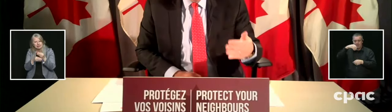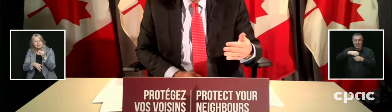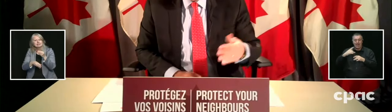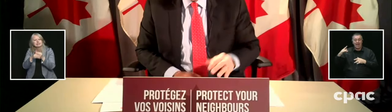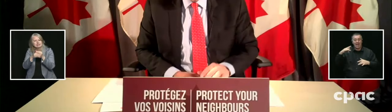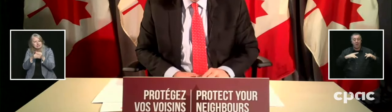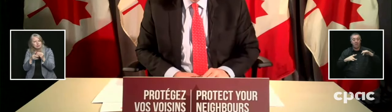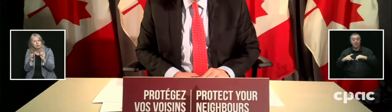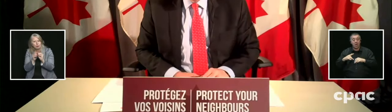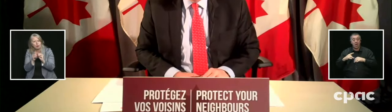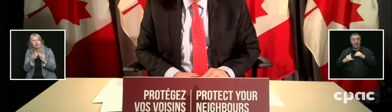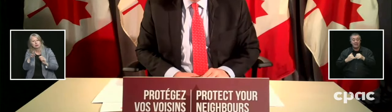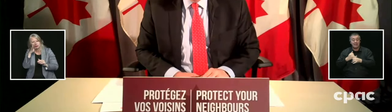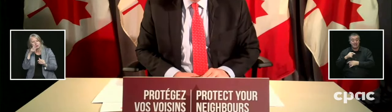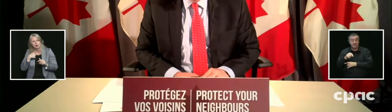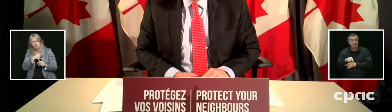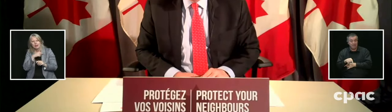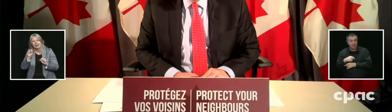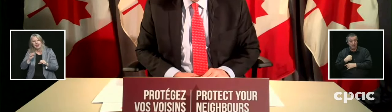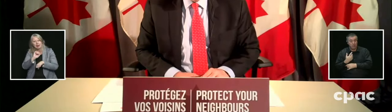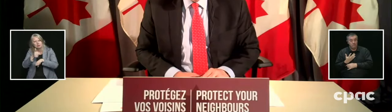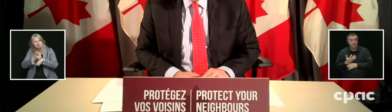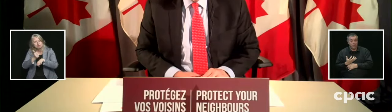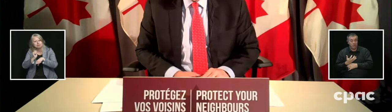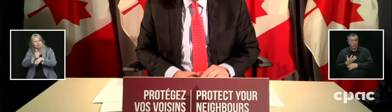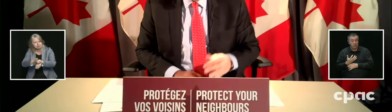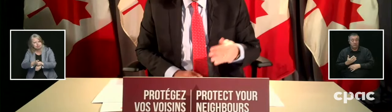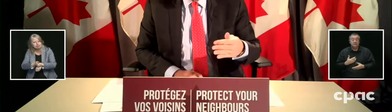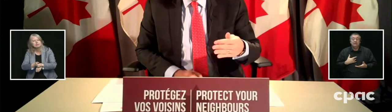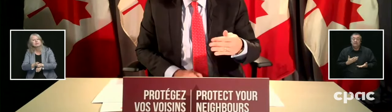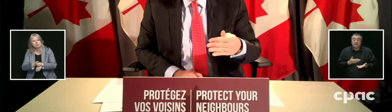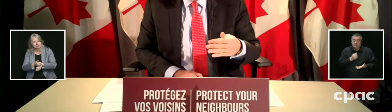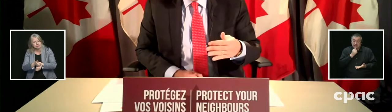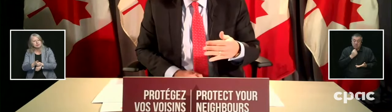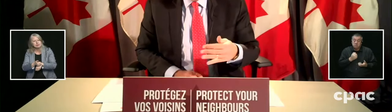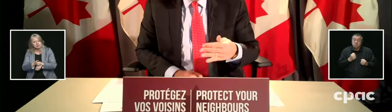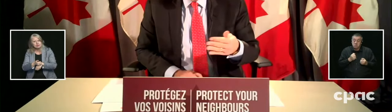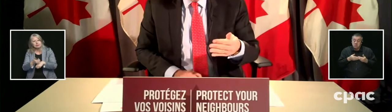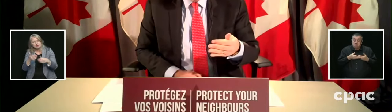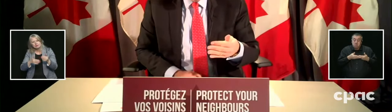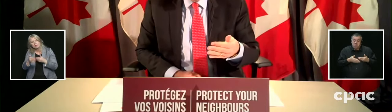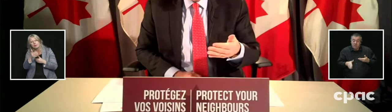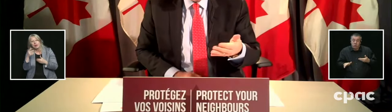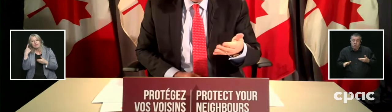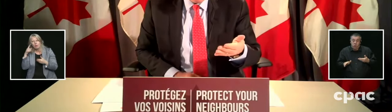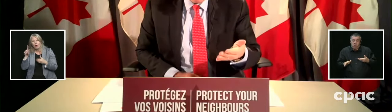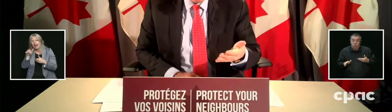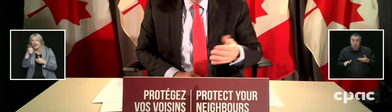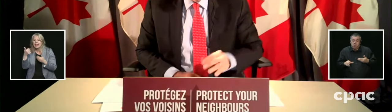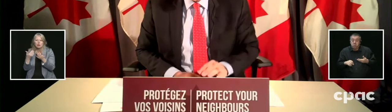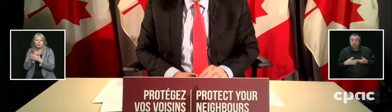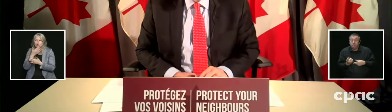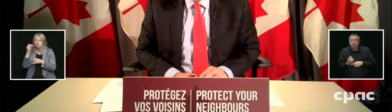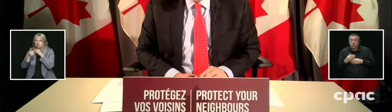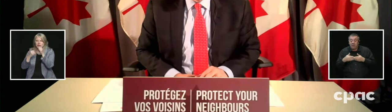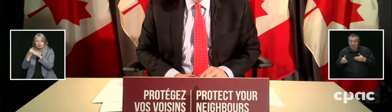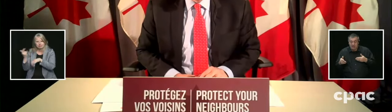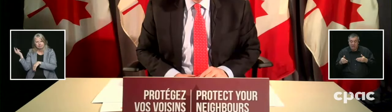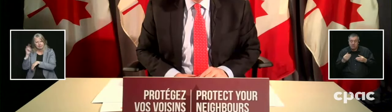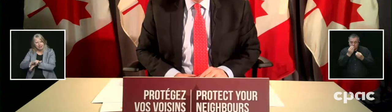aéroports internationaux. Et on aura probablement des précisions à donner dans les prochains jours.